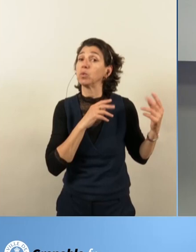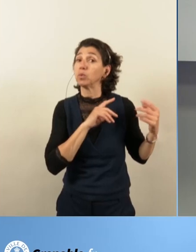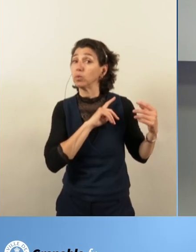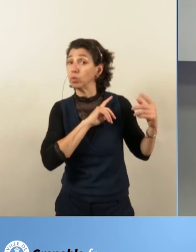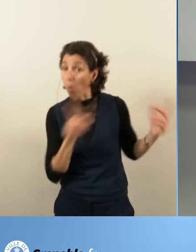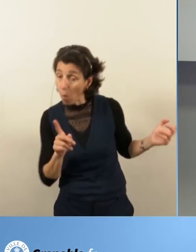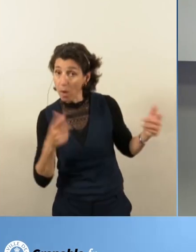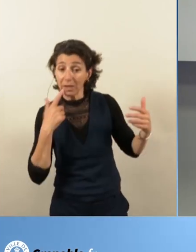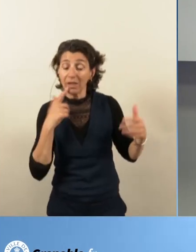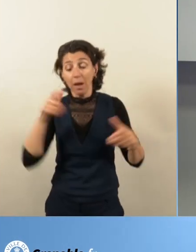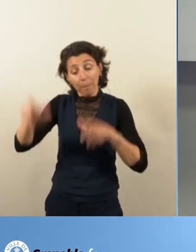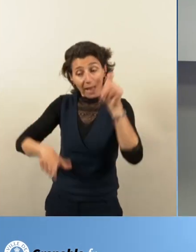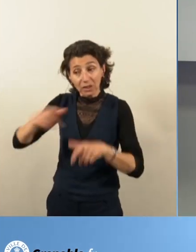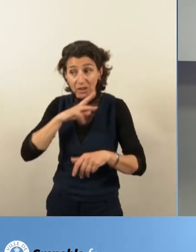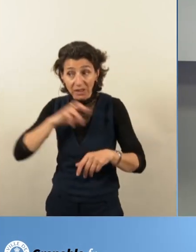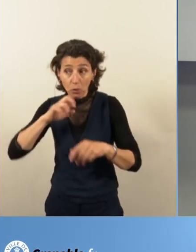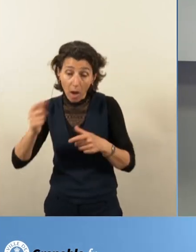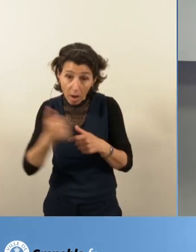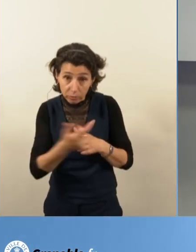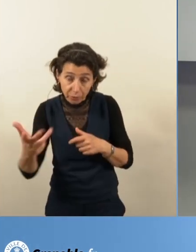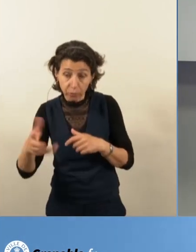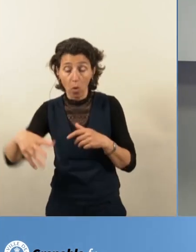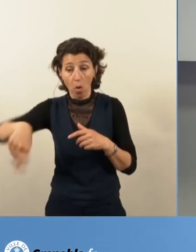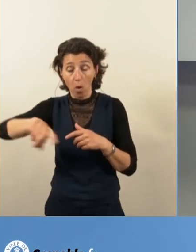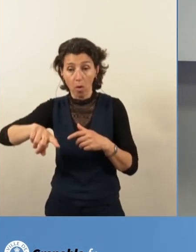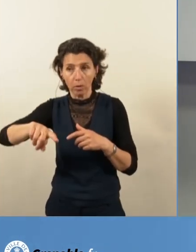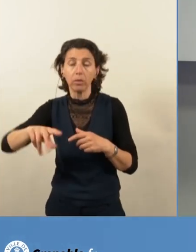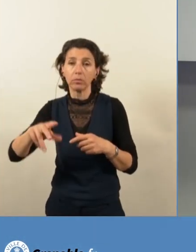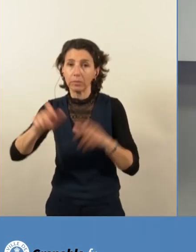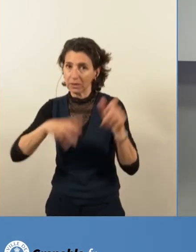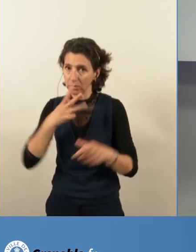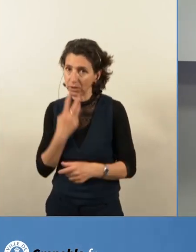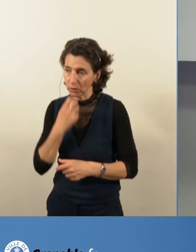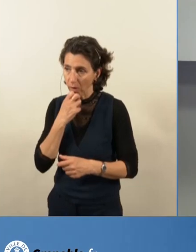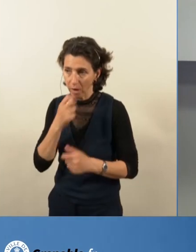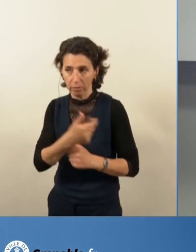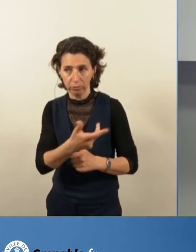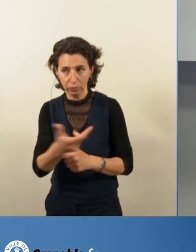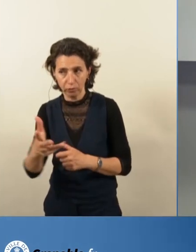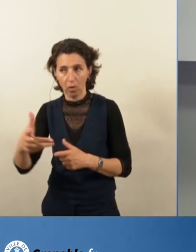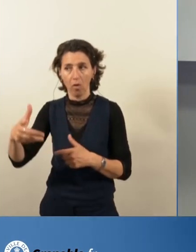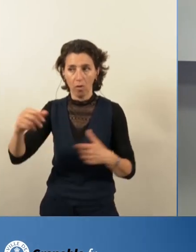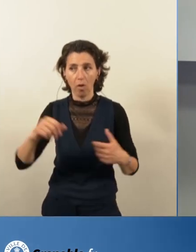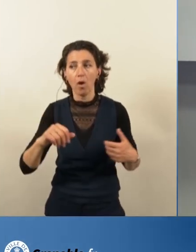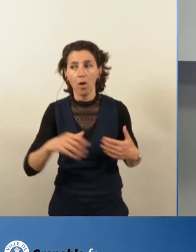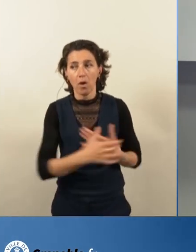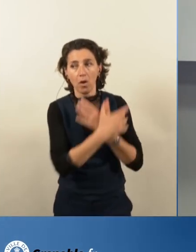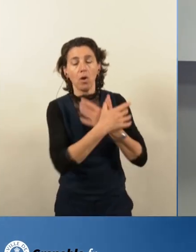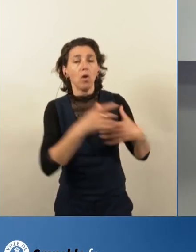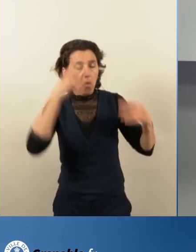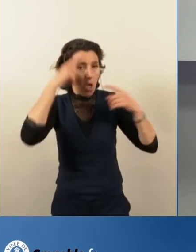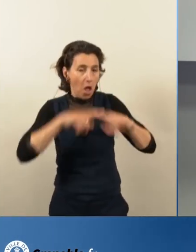je m'étais exprimé d'ailleurs avec le président Ferrari à l'époque pour ce suffrage universel direct par circonscription qui permettent